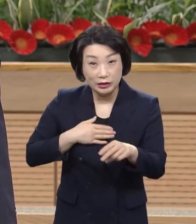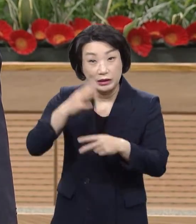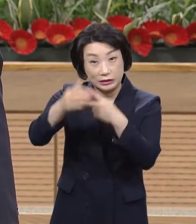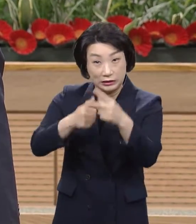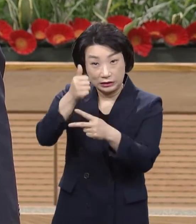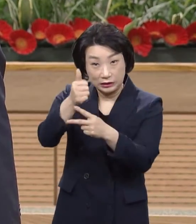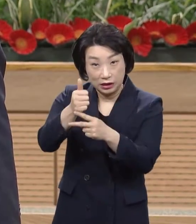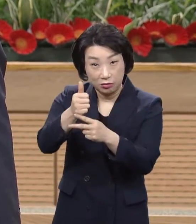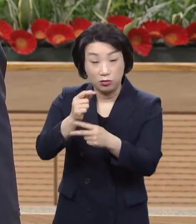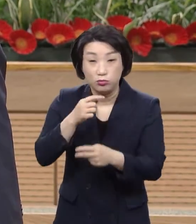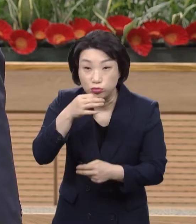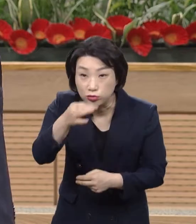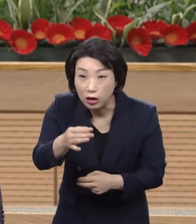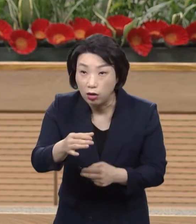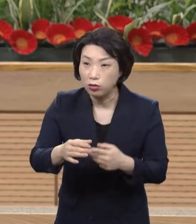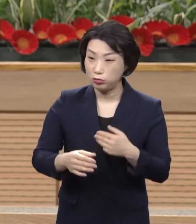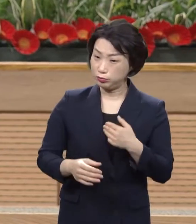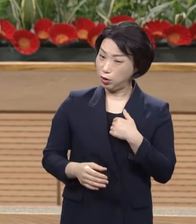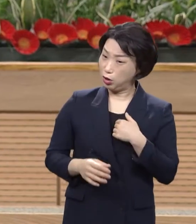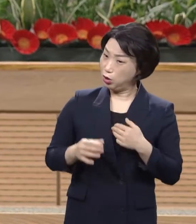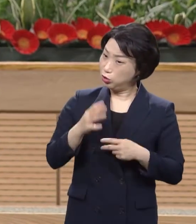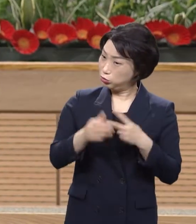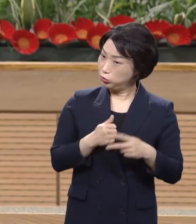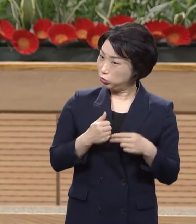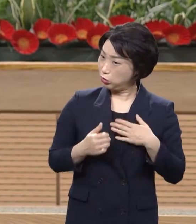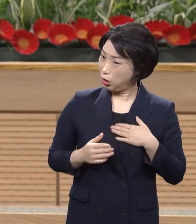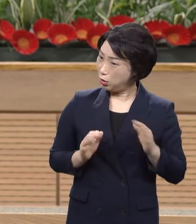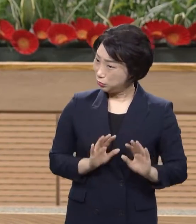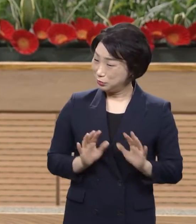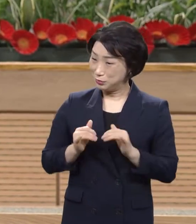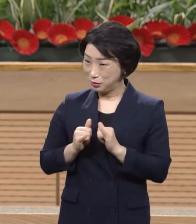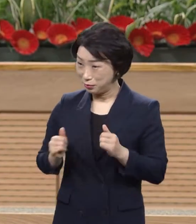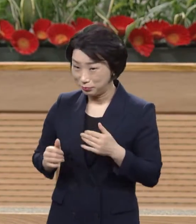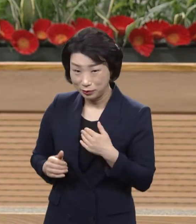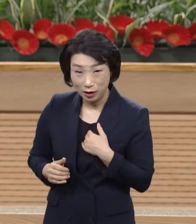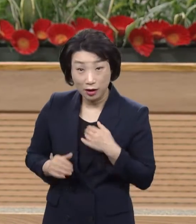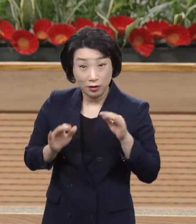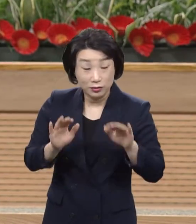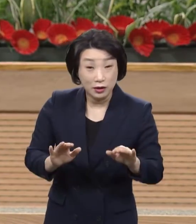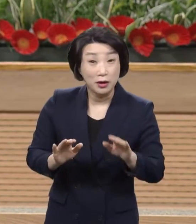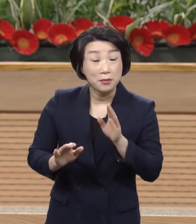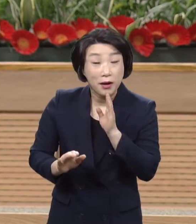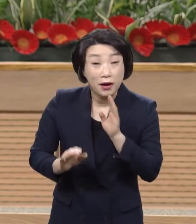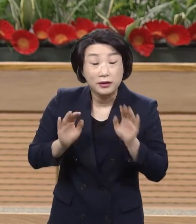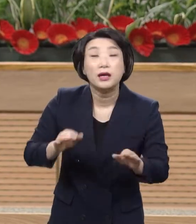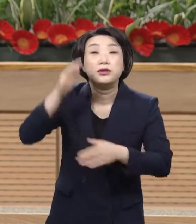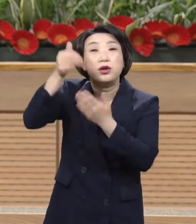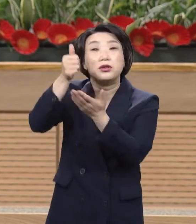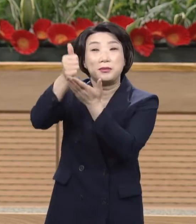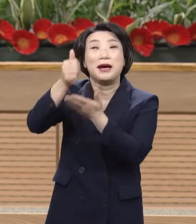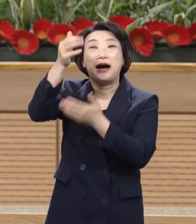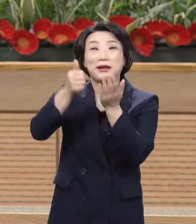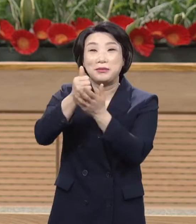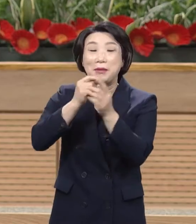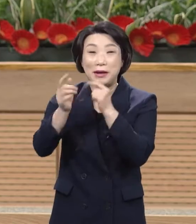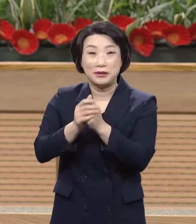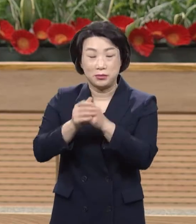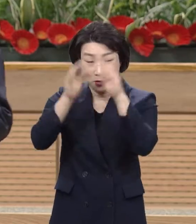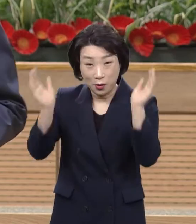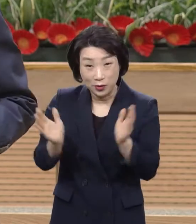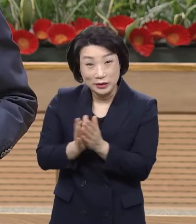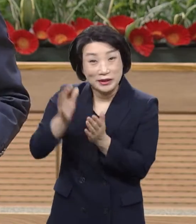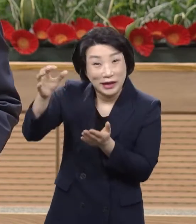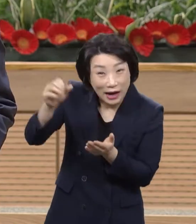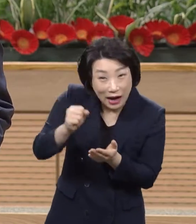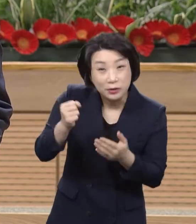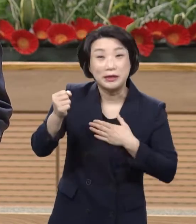내가 신인가? 나는 사람이야. 그런데 성령이 하나님 말씀을 전체를